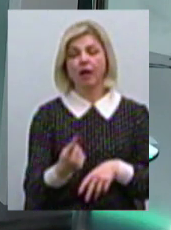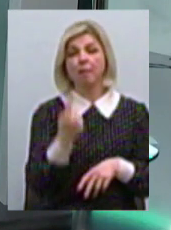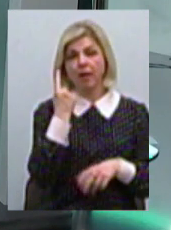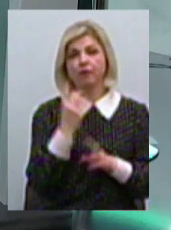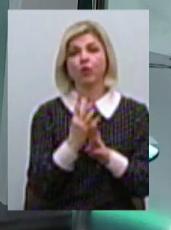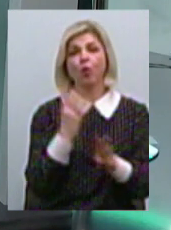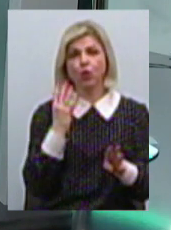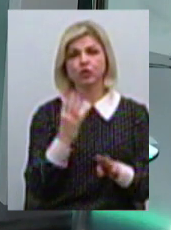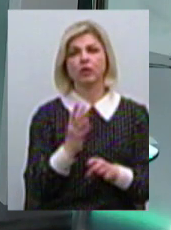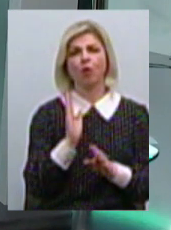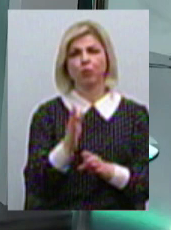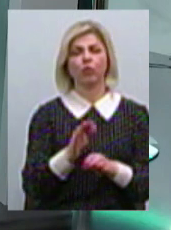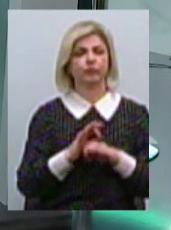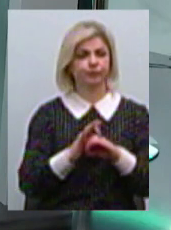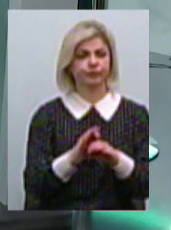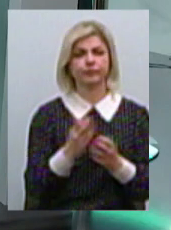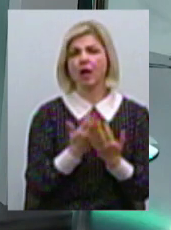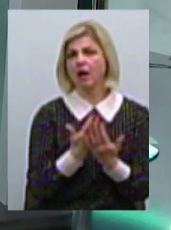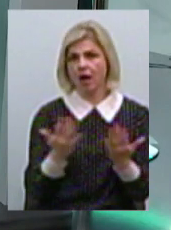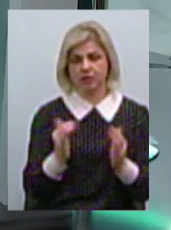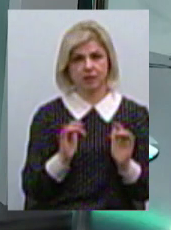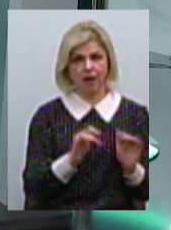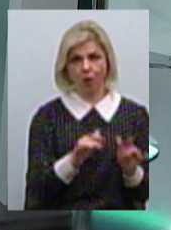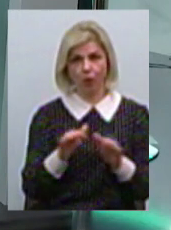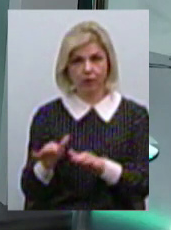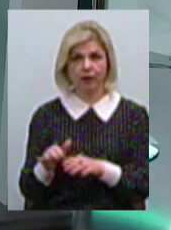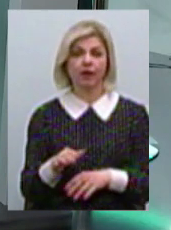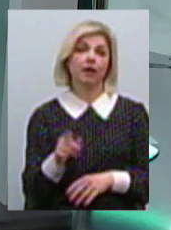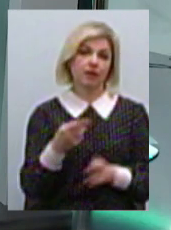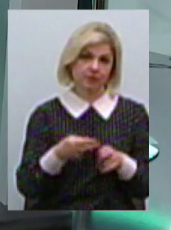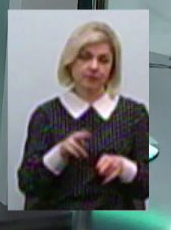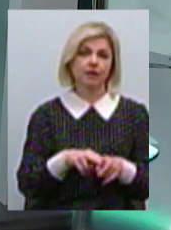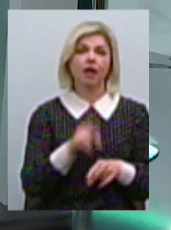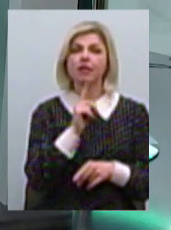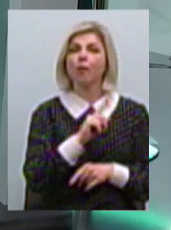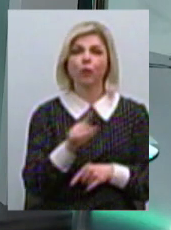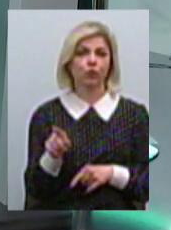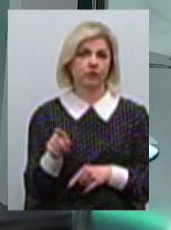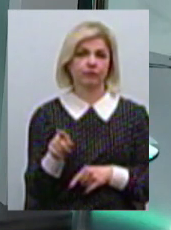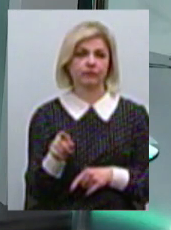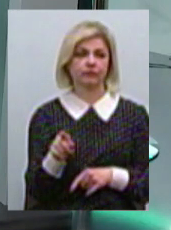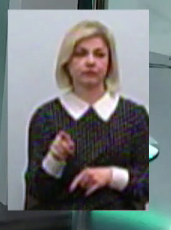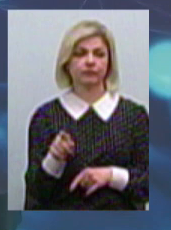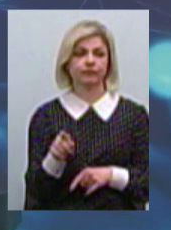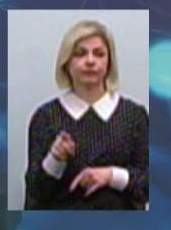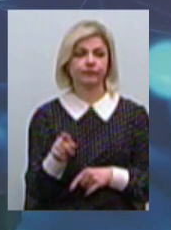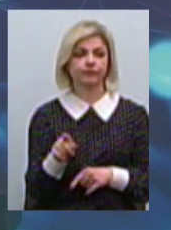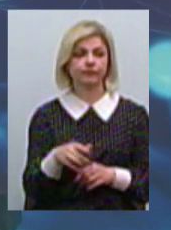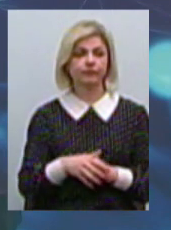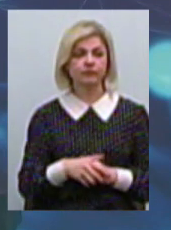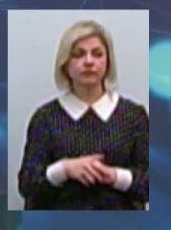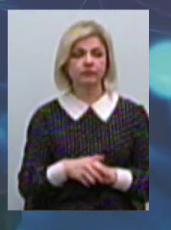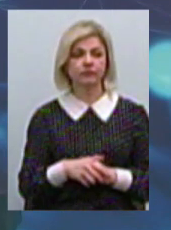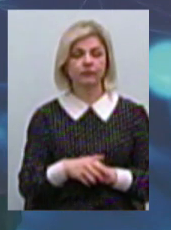проводити різноманітні, дуже різноманітні заходи. І ці заходи не будуть, вони не мали ще такого